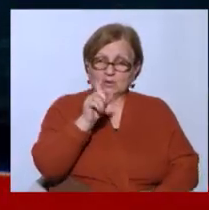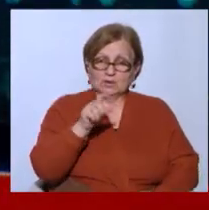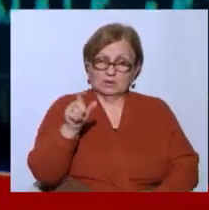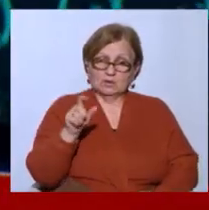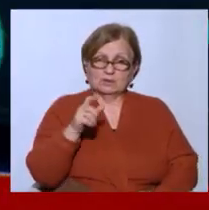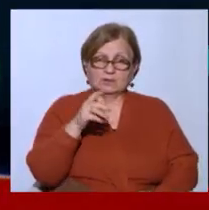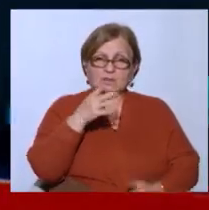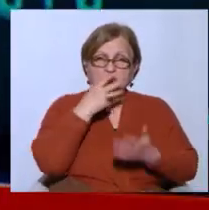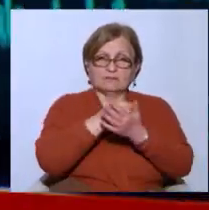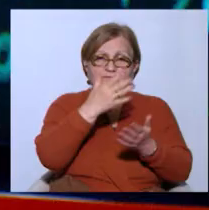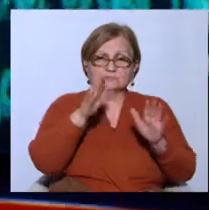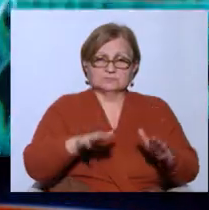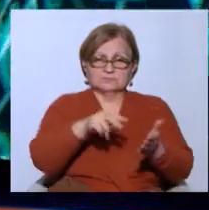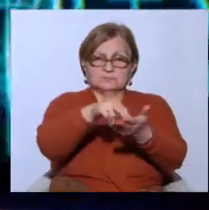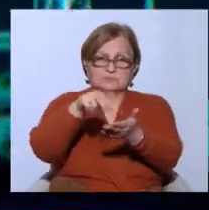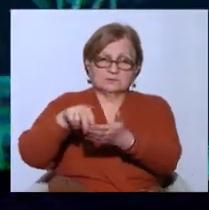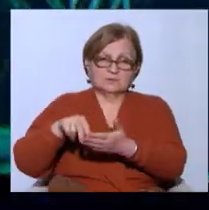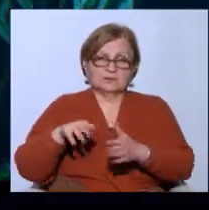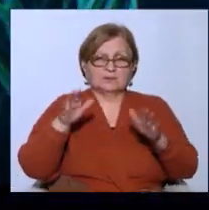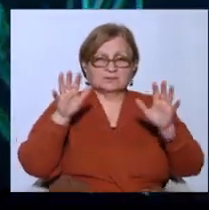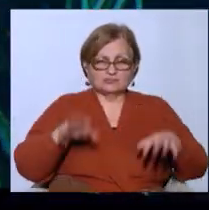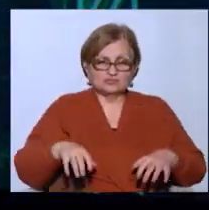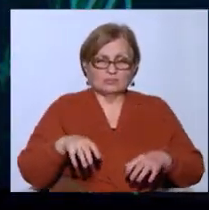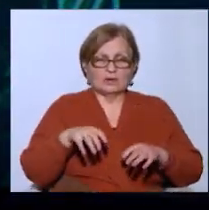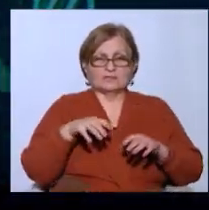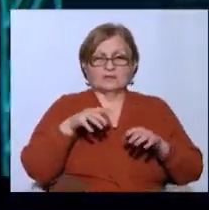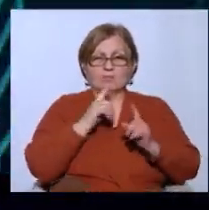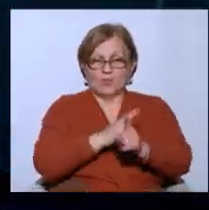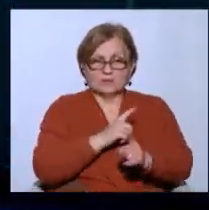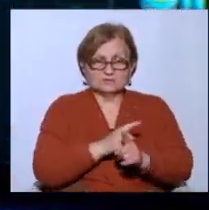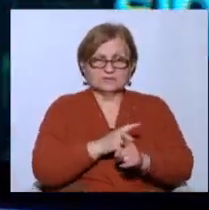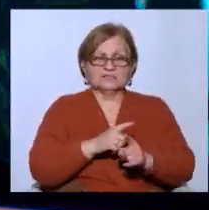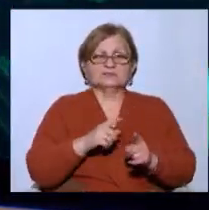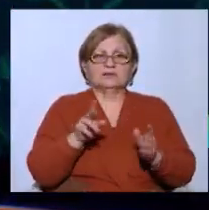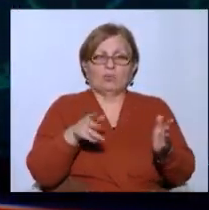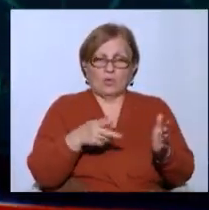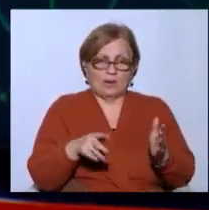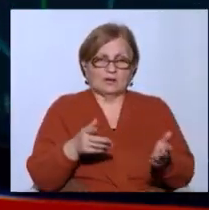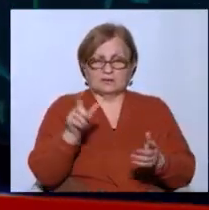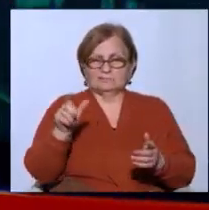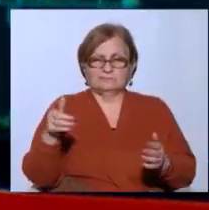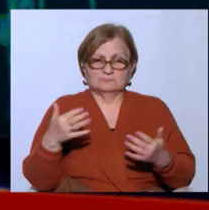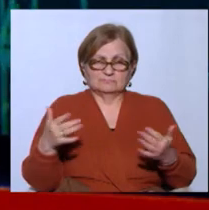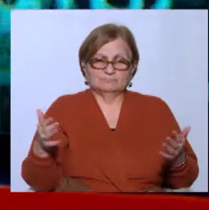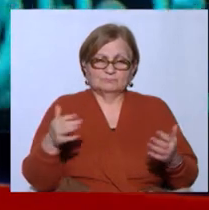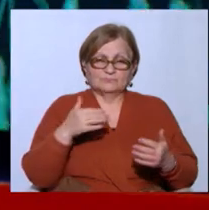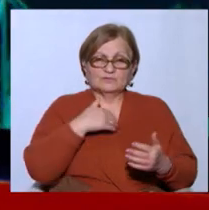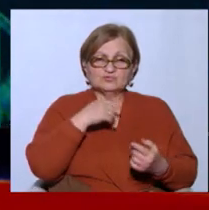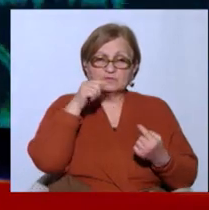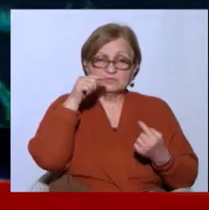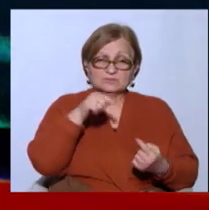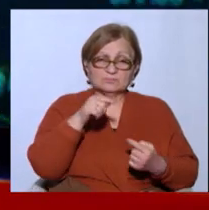თავის პოზიციაზე, მაგალითად თავმჯდომარე, თავმჯდომარის მოადგილე, მდივანი, მოლარე, ასე შემდეგ. შესაბამისად ჩვენ